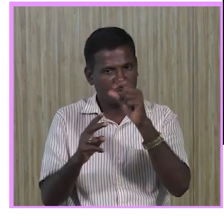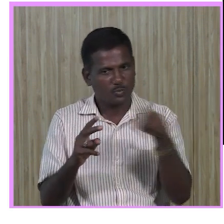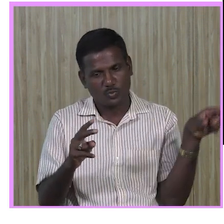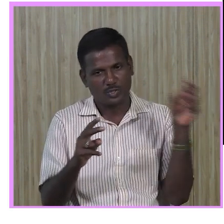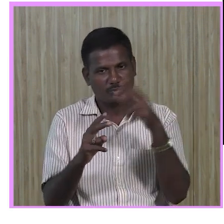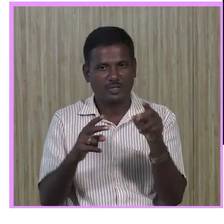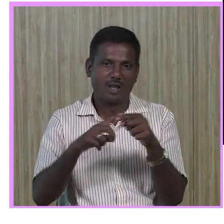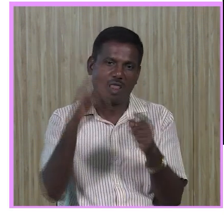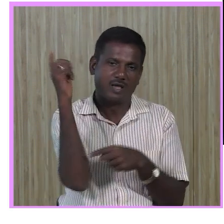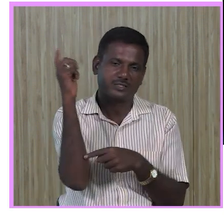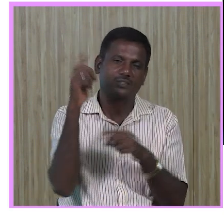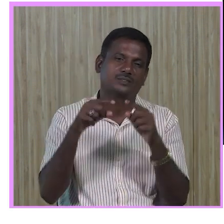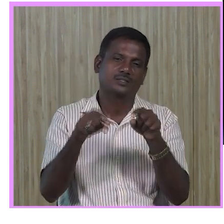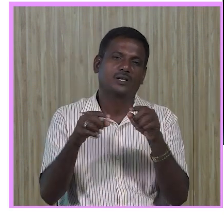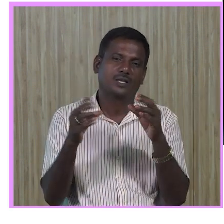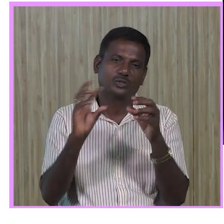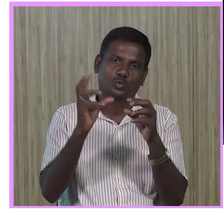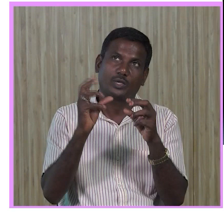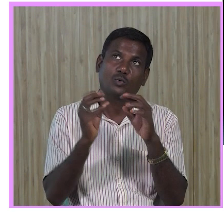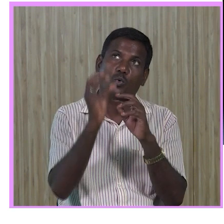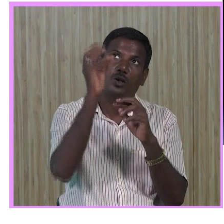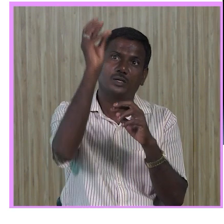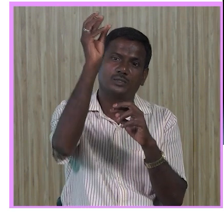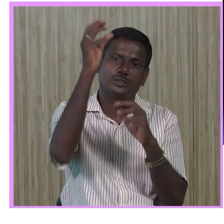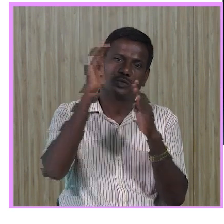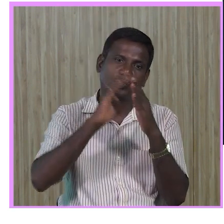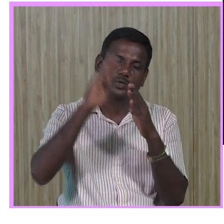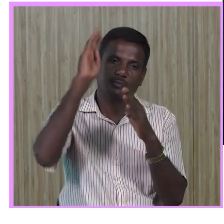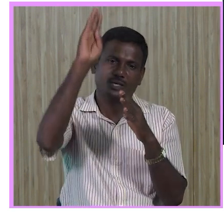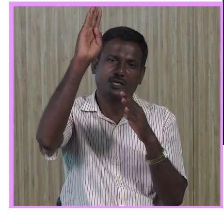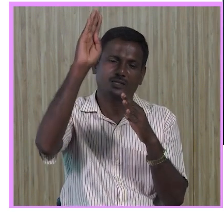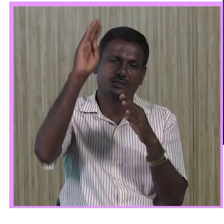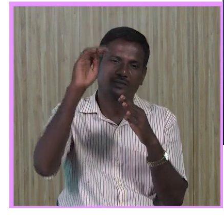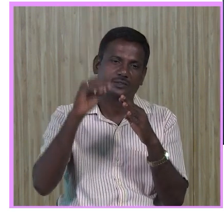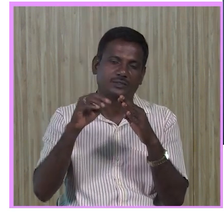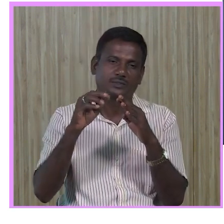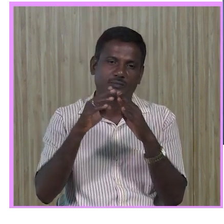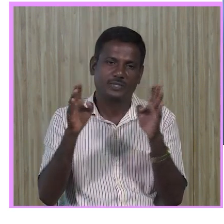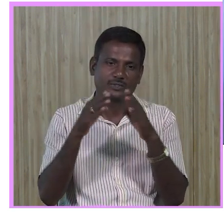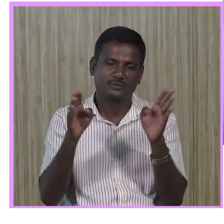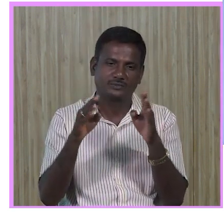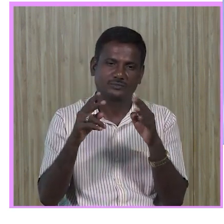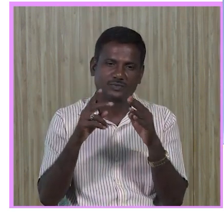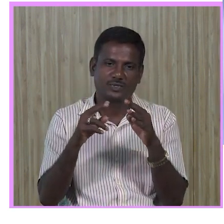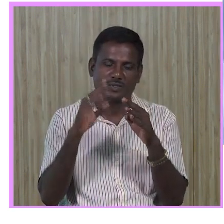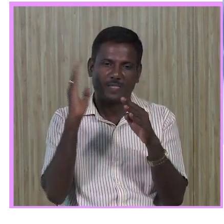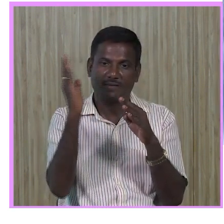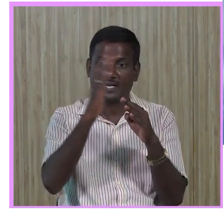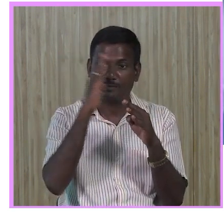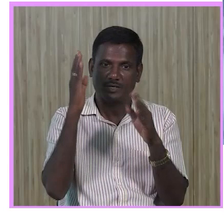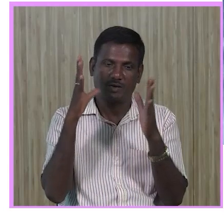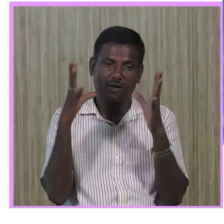பிரிந்து கடைசியாக துணைக்கோளானது குறிப்பிட்ட உயரத்தில், இப்போ மறுபடியும் ஒன்று பிரியும்,